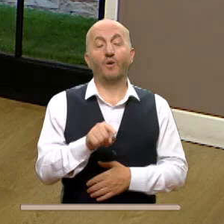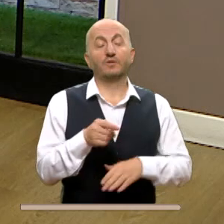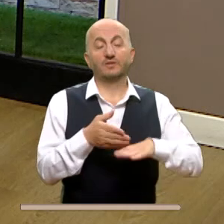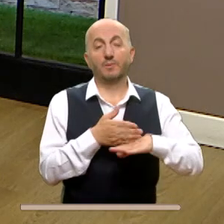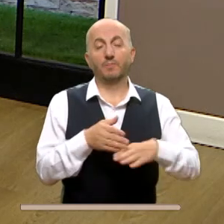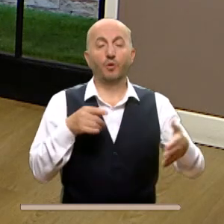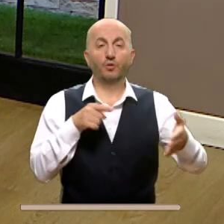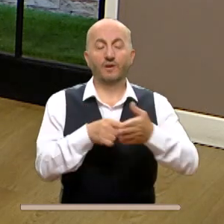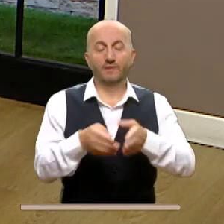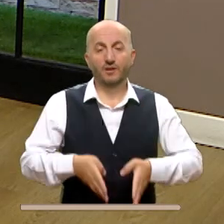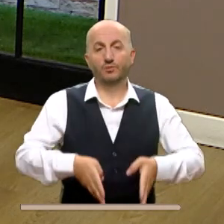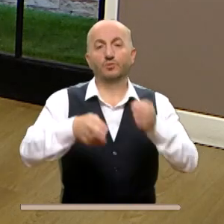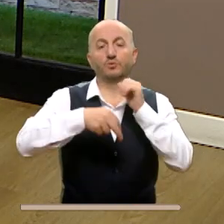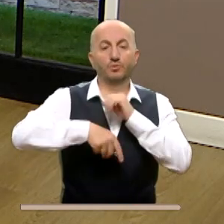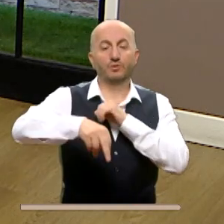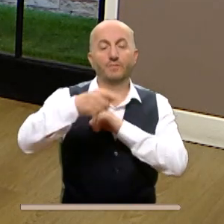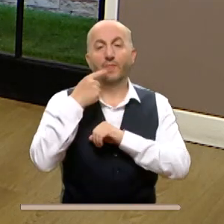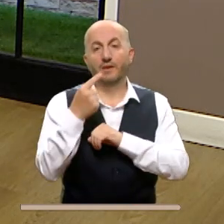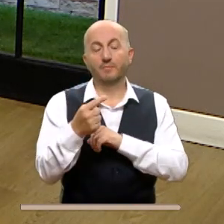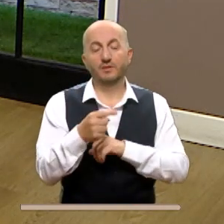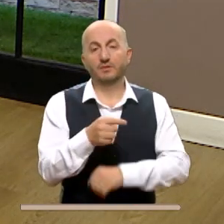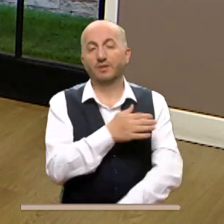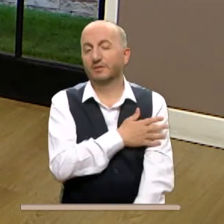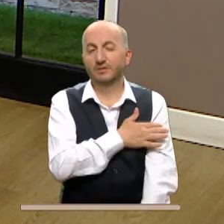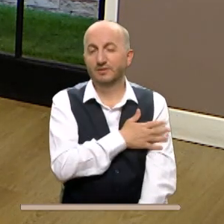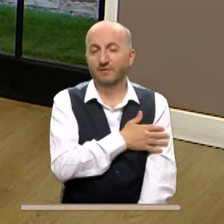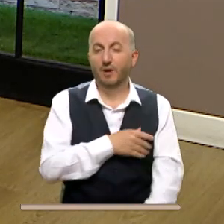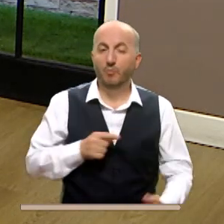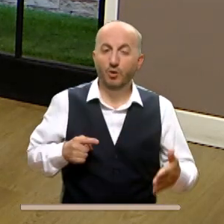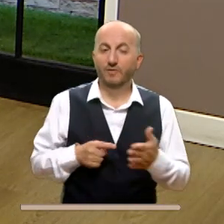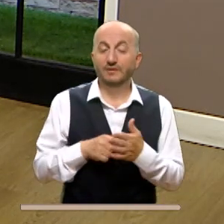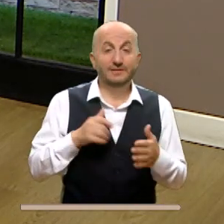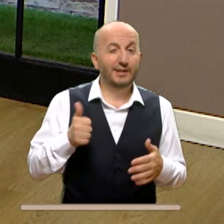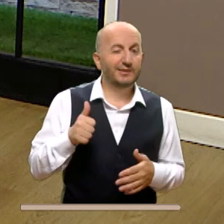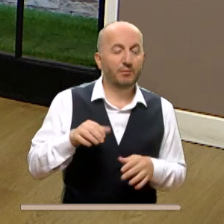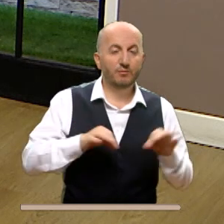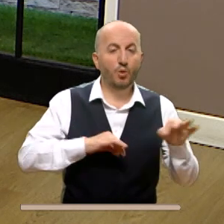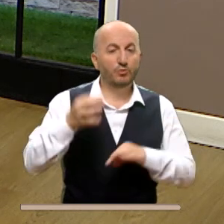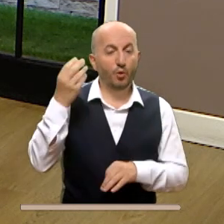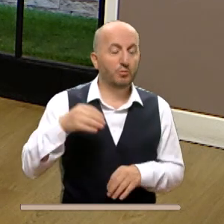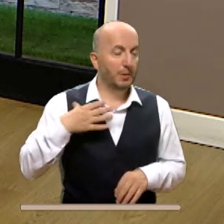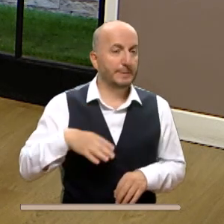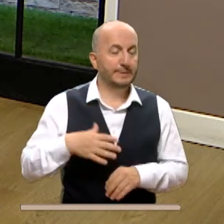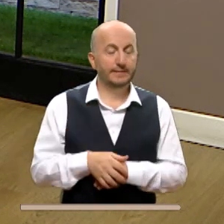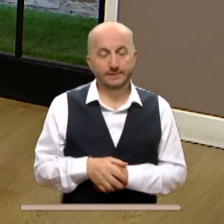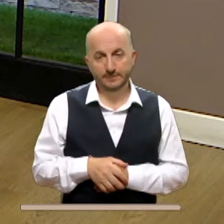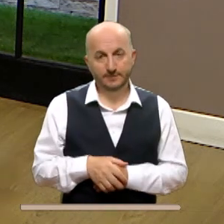o hedefler doğrultusunda yürüdüm diyebilirim. Yunus Emre, kaçıncı sınıfta başladın böyle bir hedefe? Ne zaman istedin mühendis olmayı? Mühendis